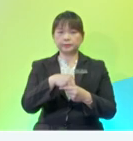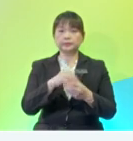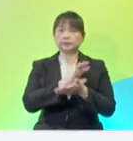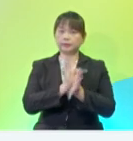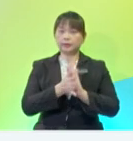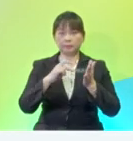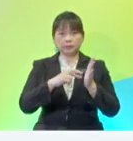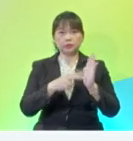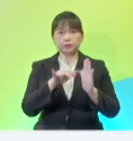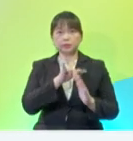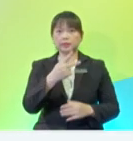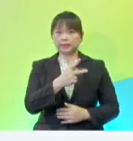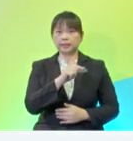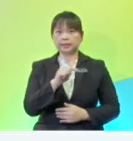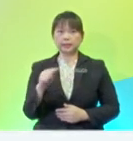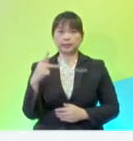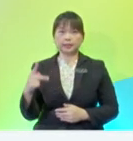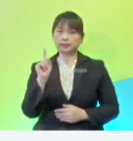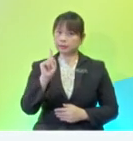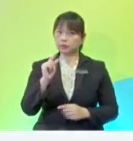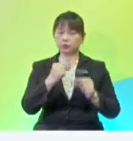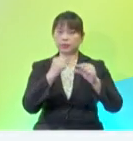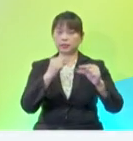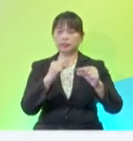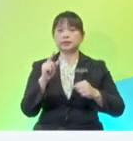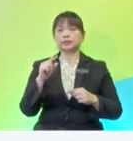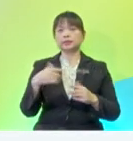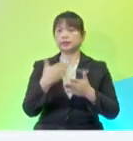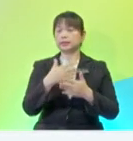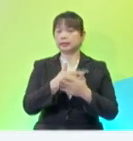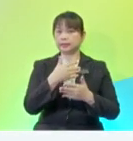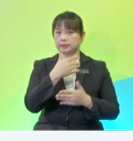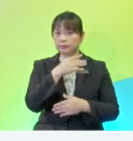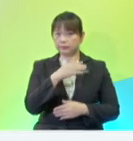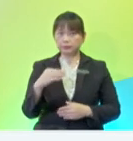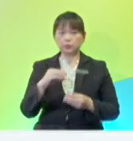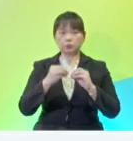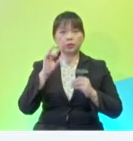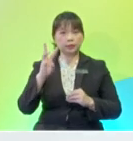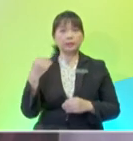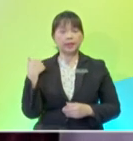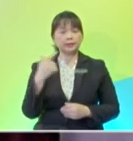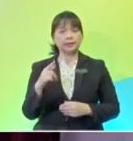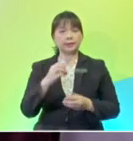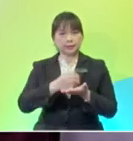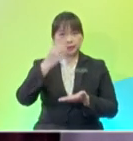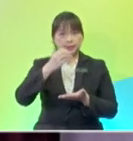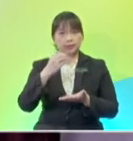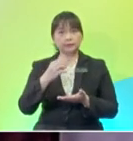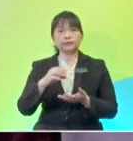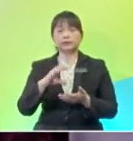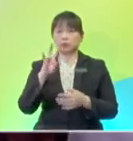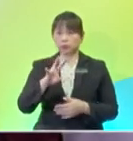ke Q satu garis San sini sampai numbuh enam Dia adalah silinder jadi 78